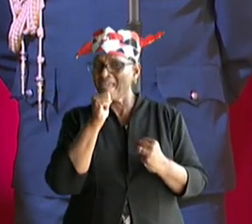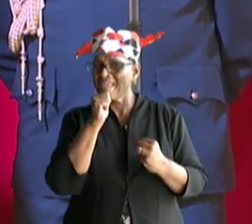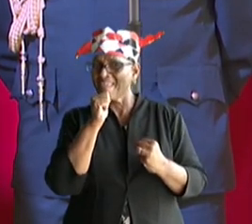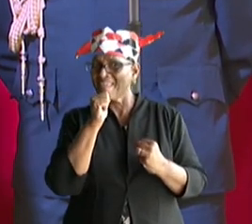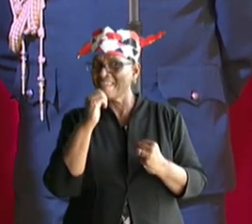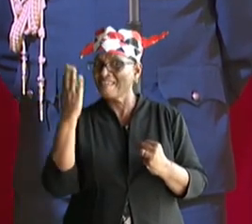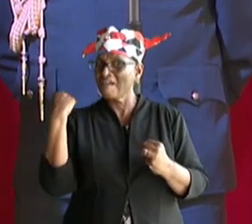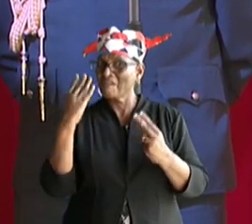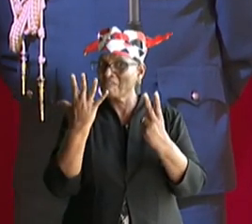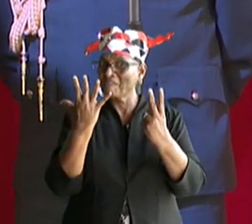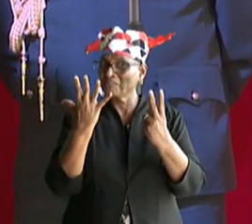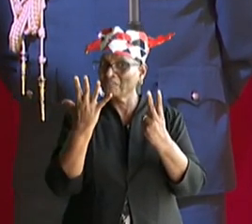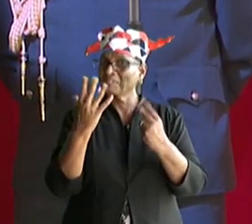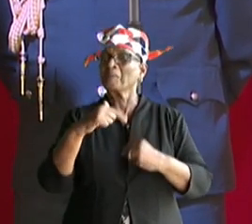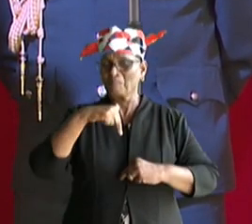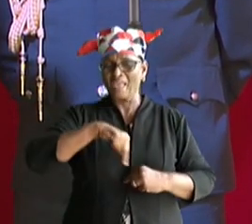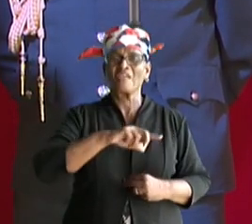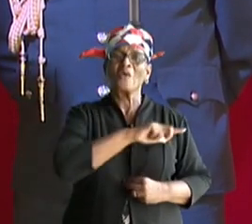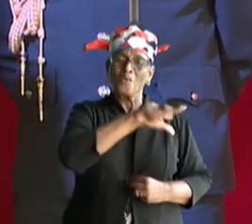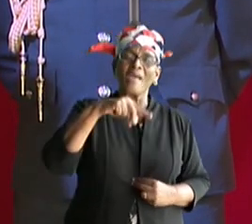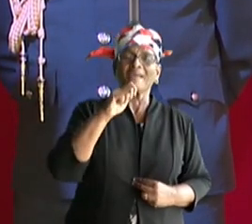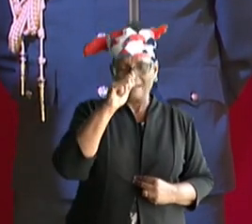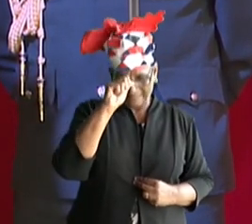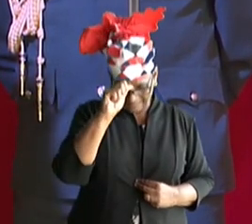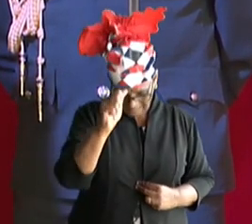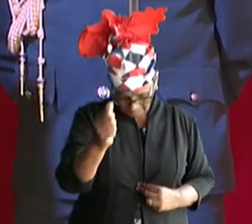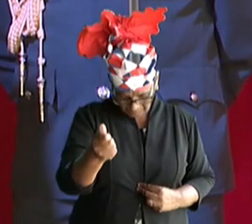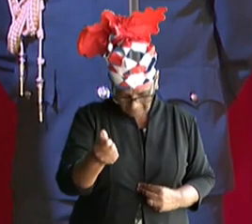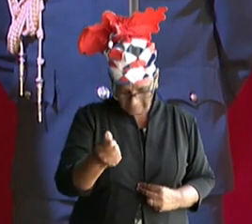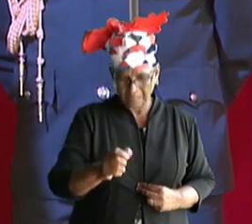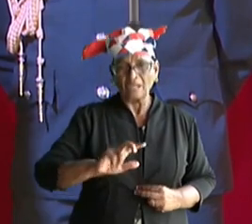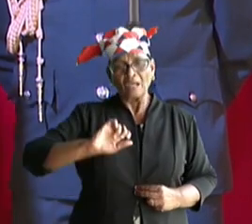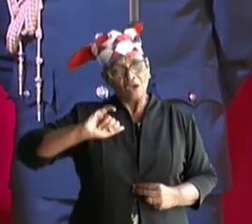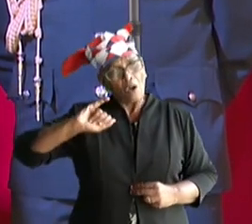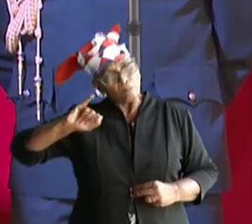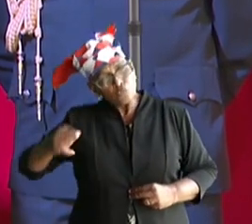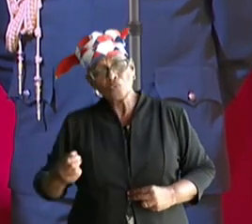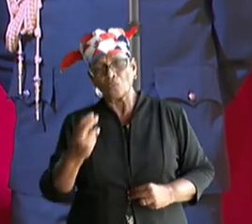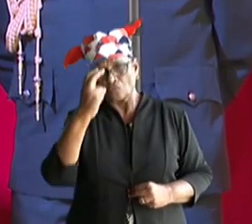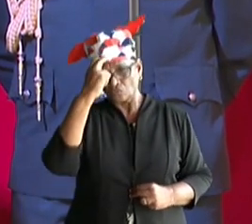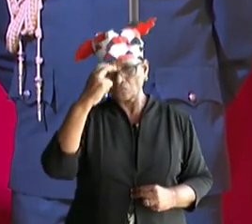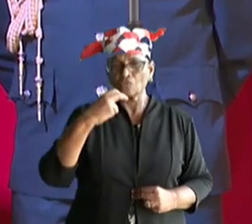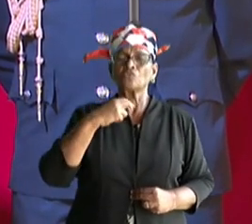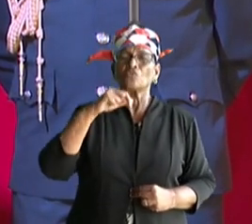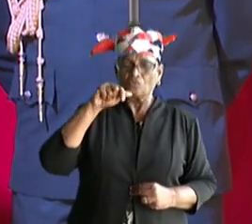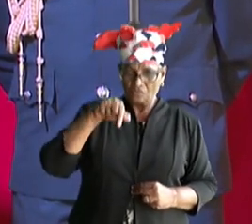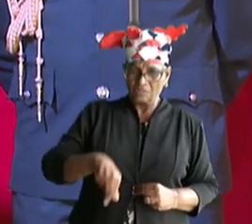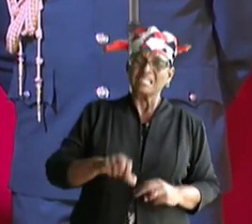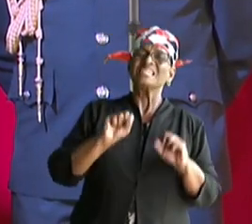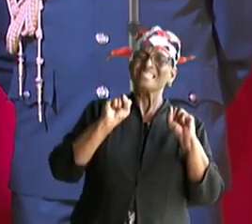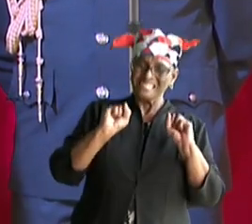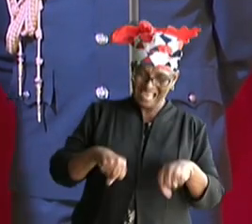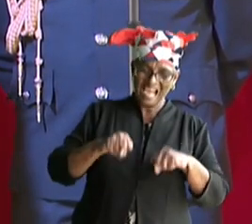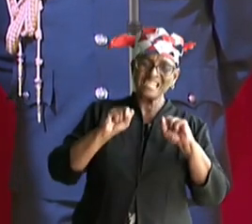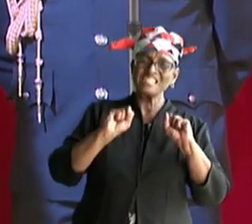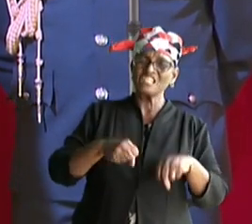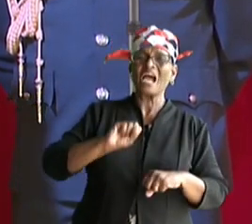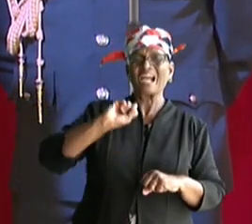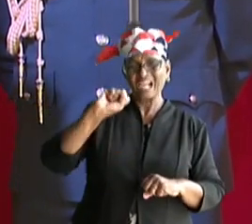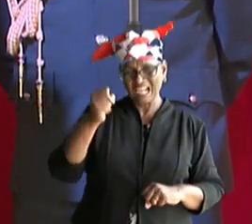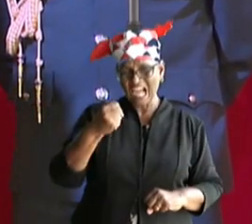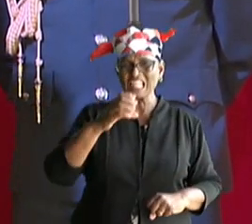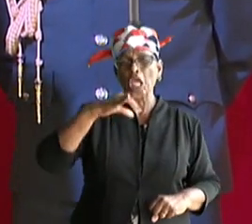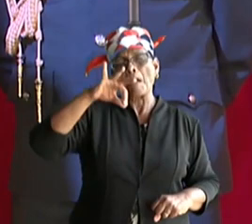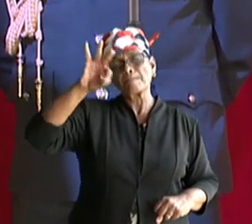dat we weer worden gerespecteerd. Dat we weer serieus worden genomen. Ja, het kon beter de